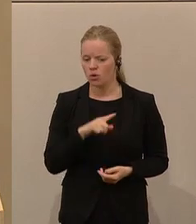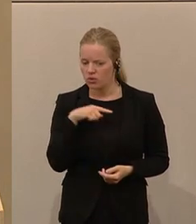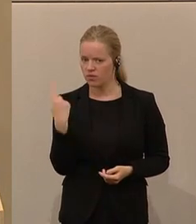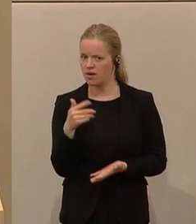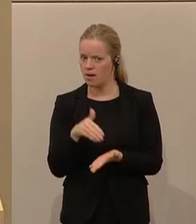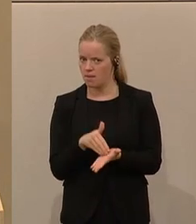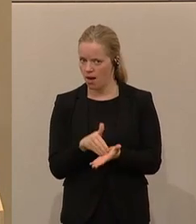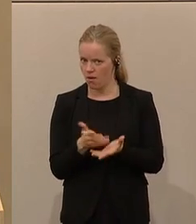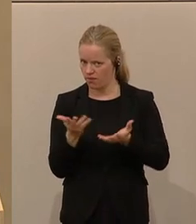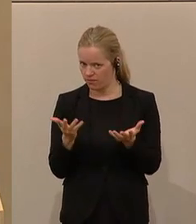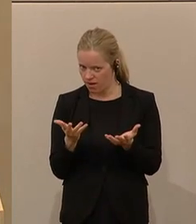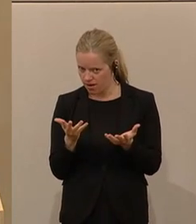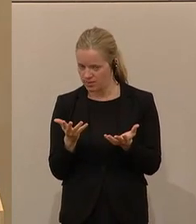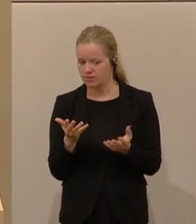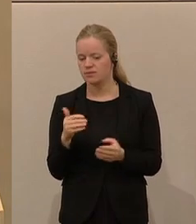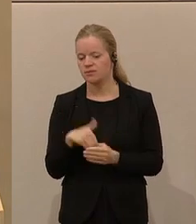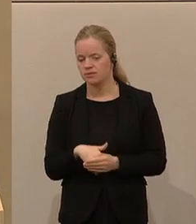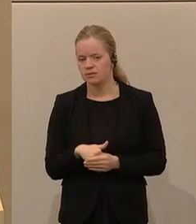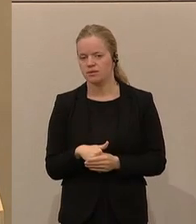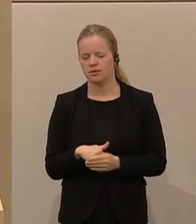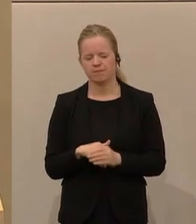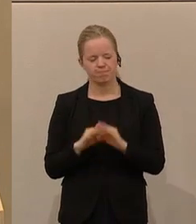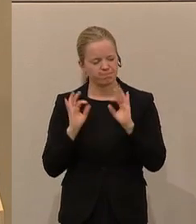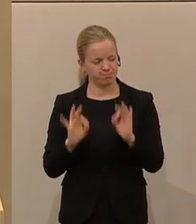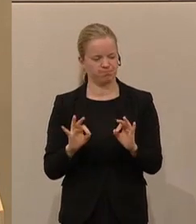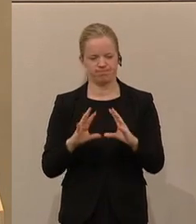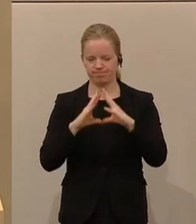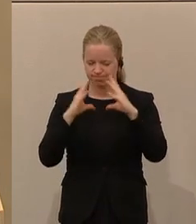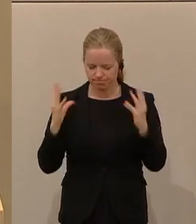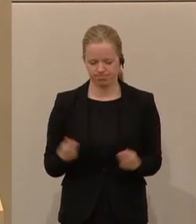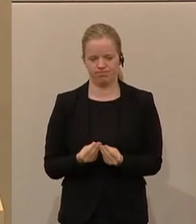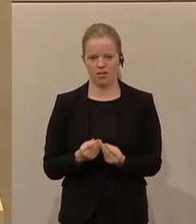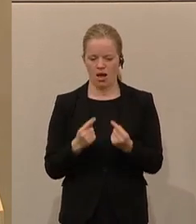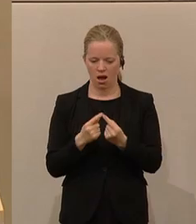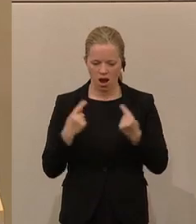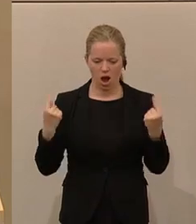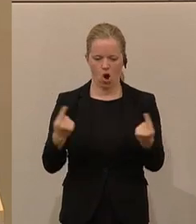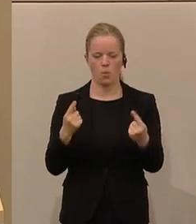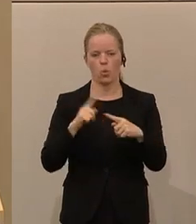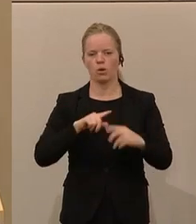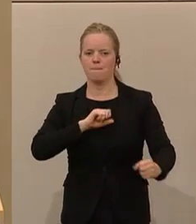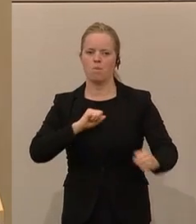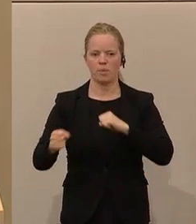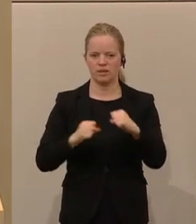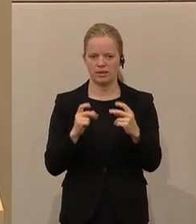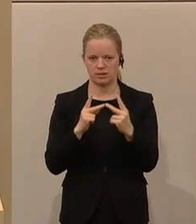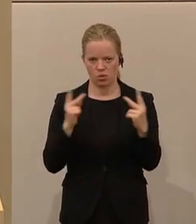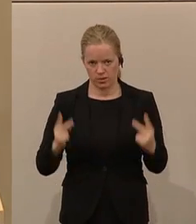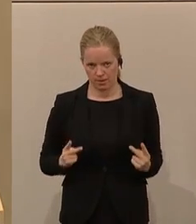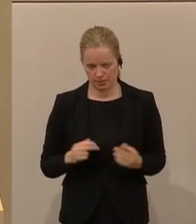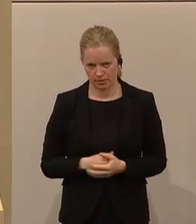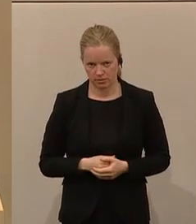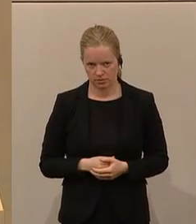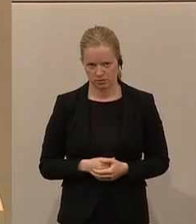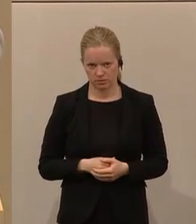brauchen, ist ein umfassendes Raum- und Mobilitätskonzept. Was viel